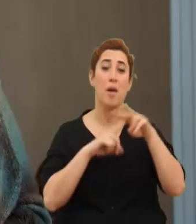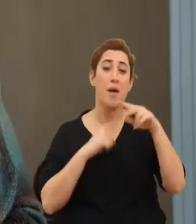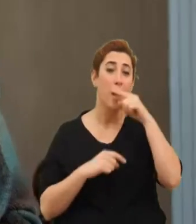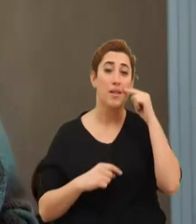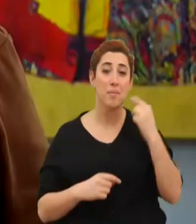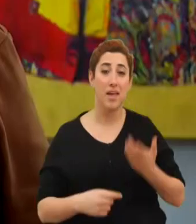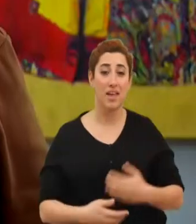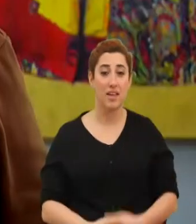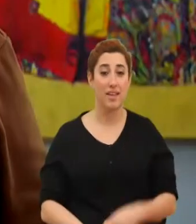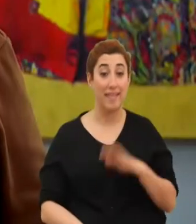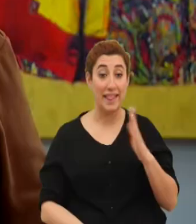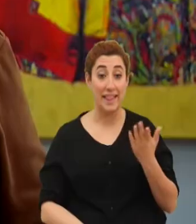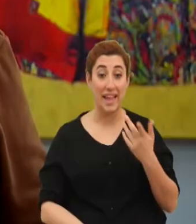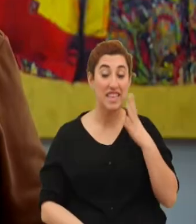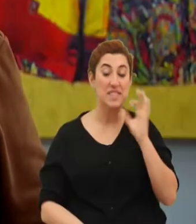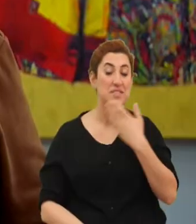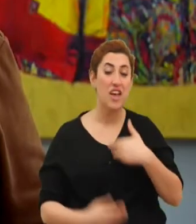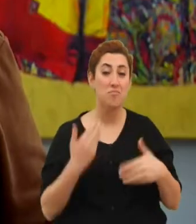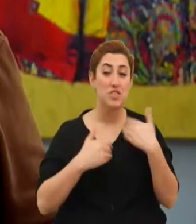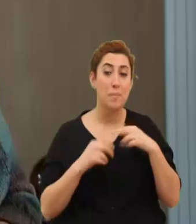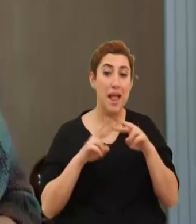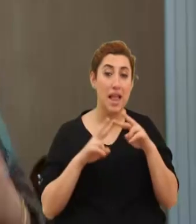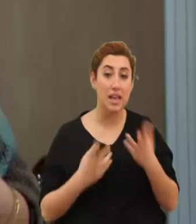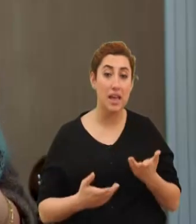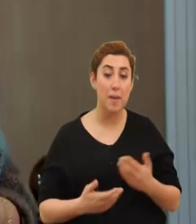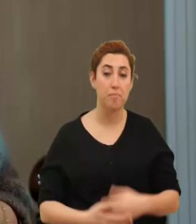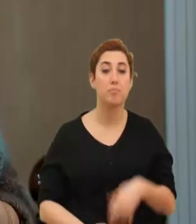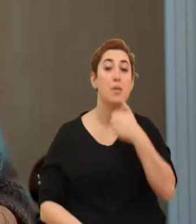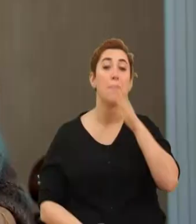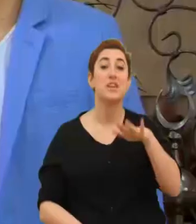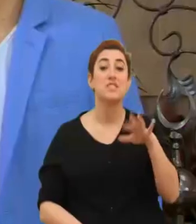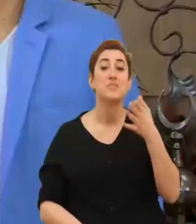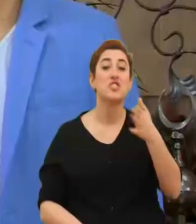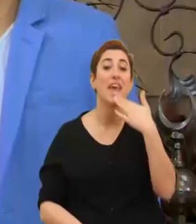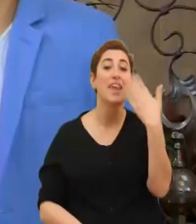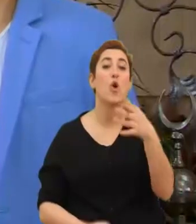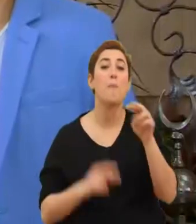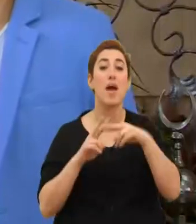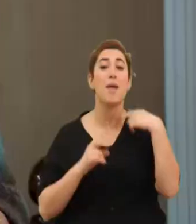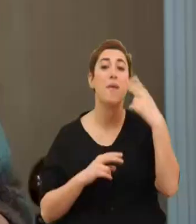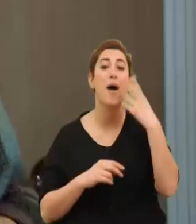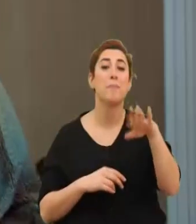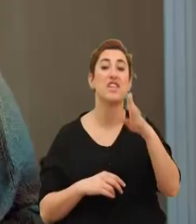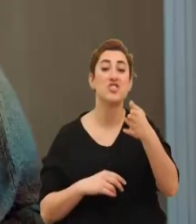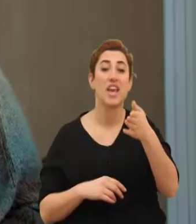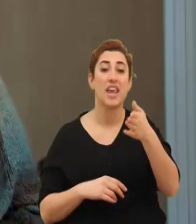Kemal Bey... Ne? Kim sevmiş birbirini Meryem? Babacığım şey diyor Meryem